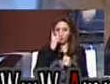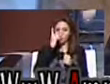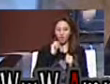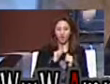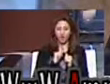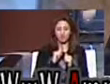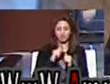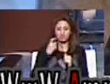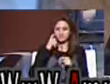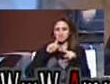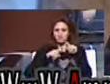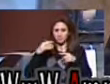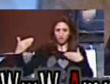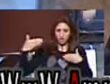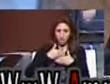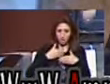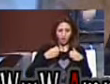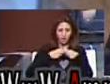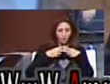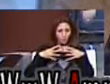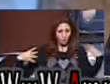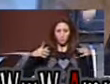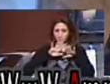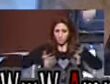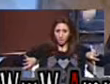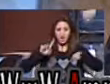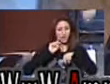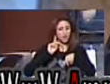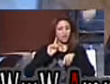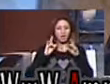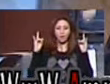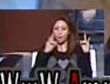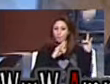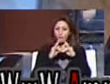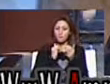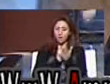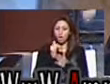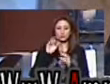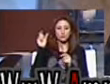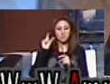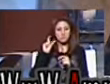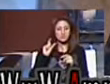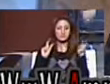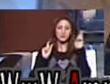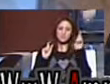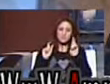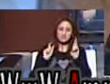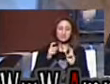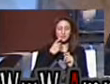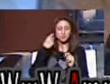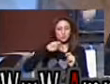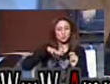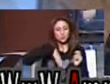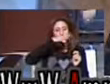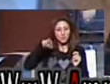غبار أو أي كلام ممكن أن يقال أو يمس هذه المحبة الموجودة بين مسلمي ومسيحي مصر. كل سنة وجميع مسيحي مصر